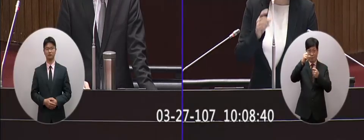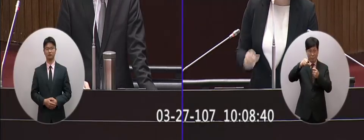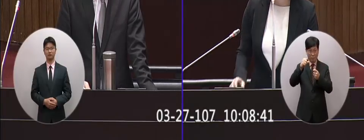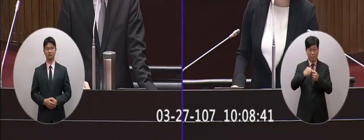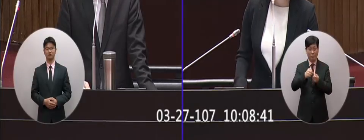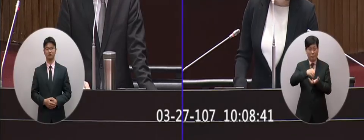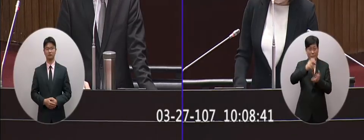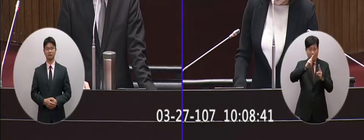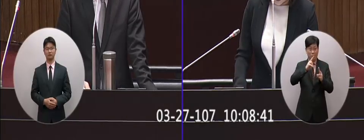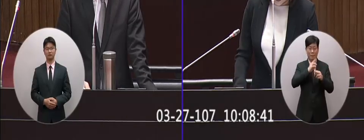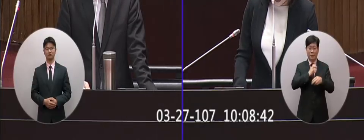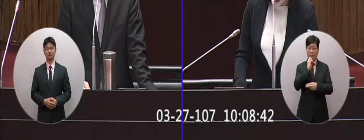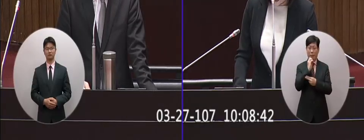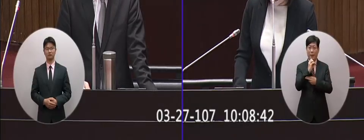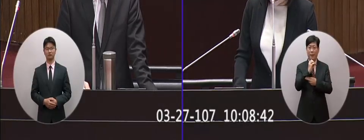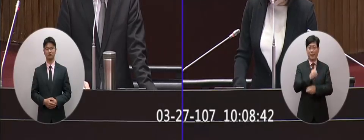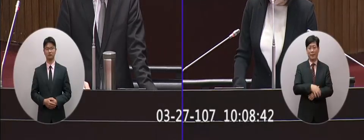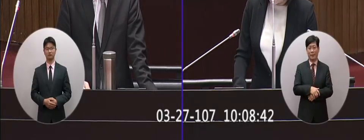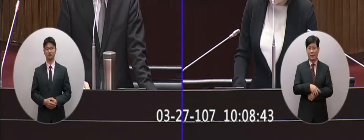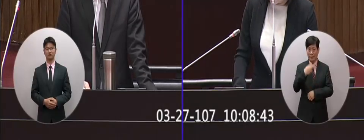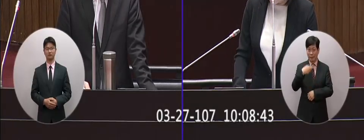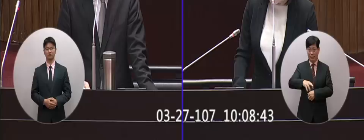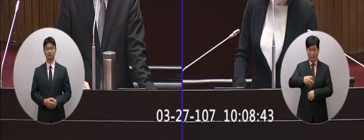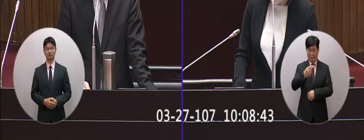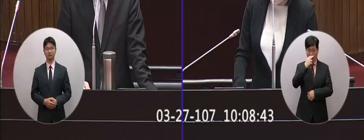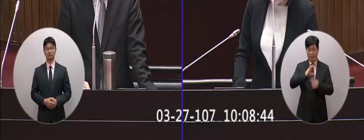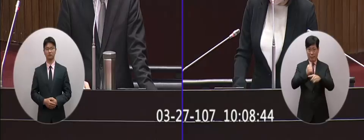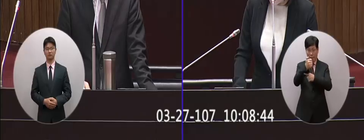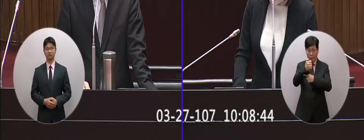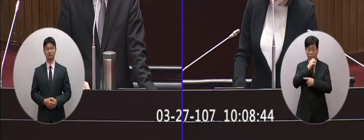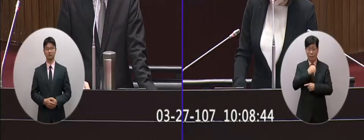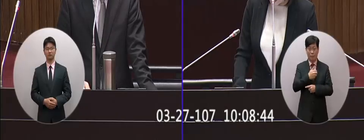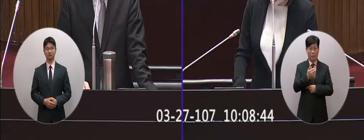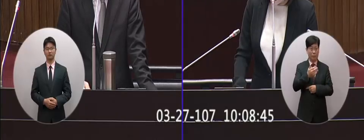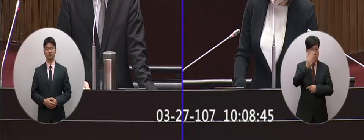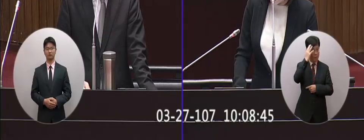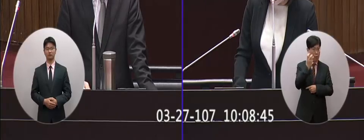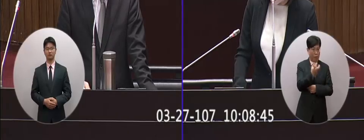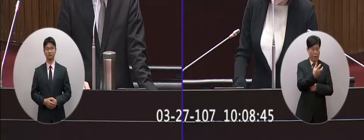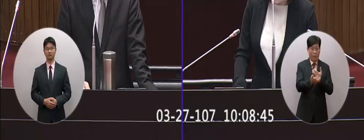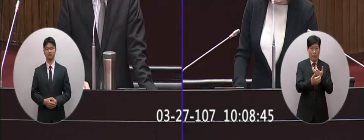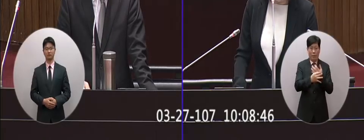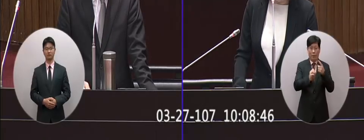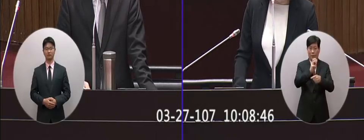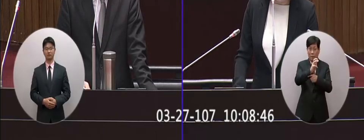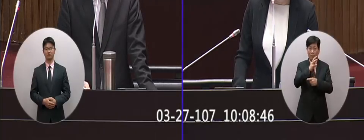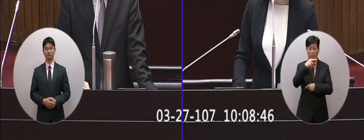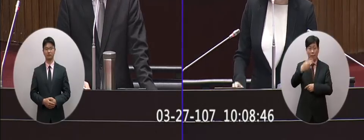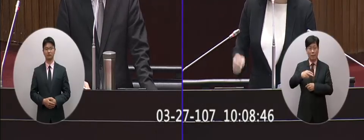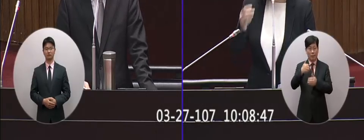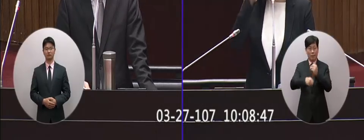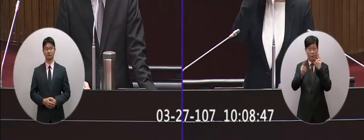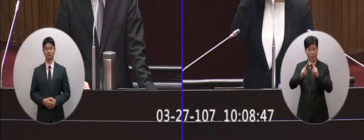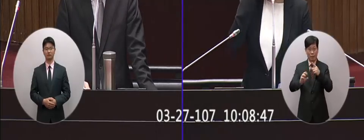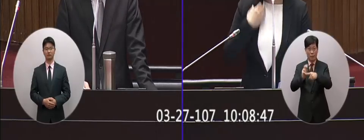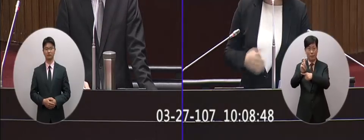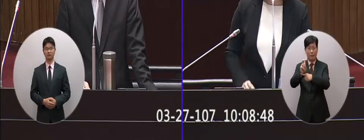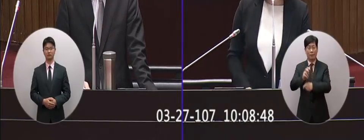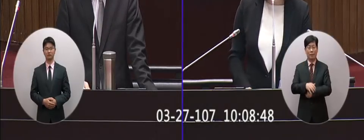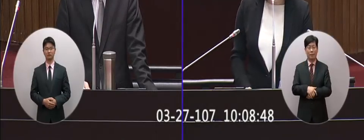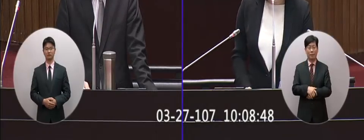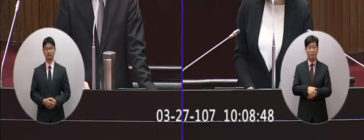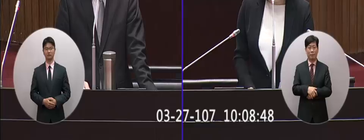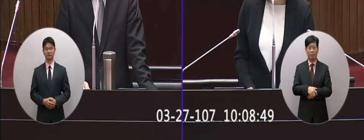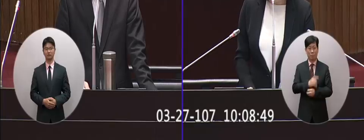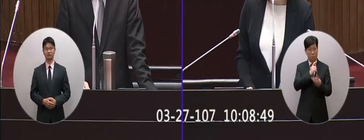占比是零，然后天然气50%，燃煤30%，再生能源20%。这